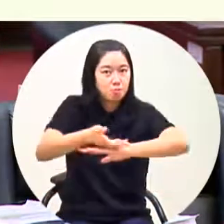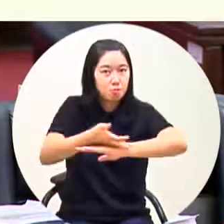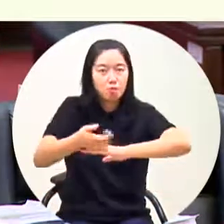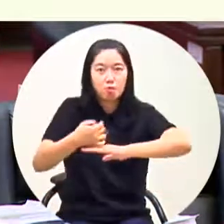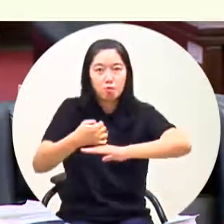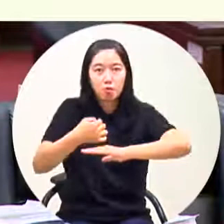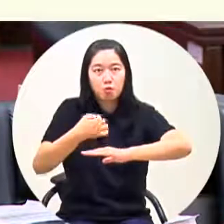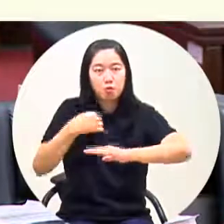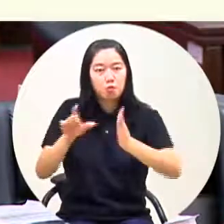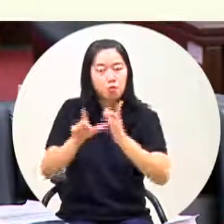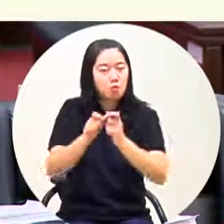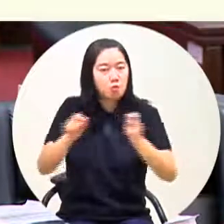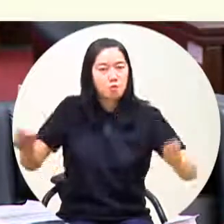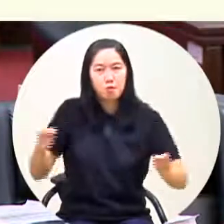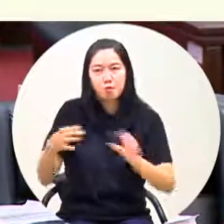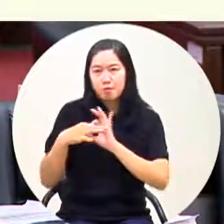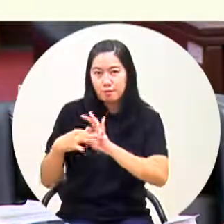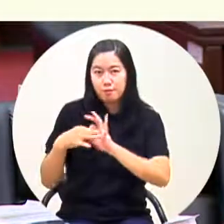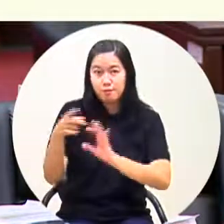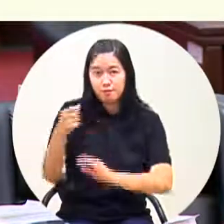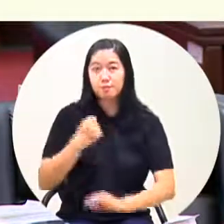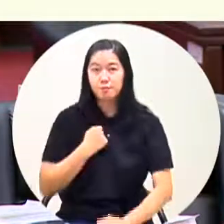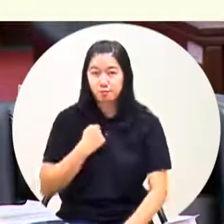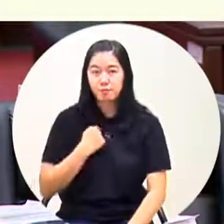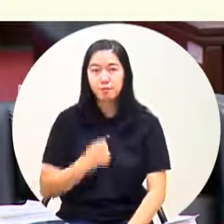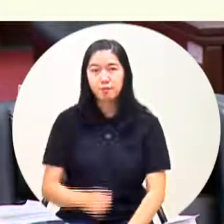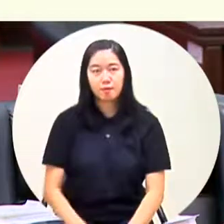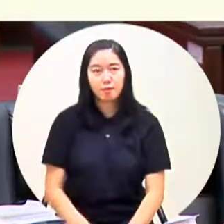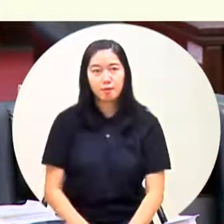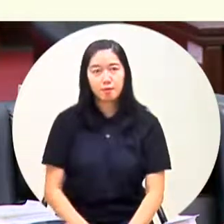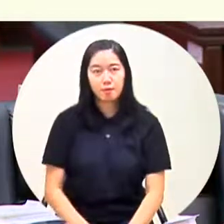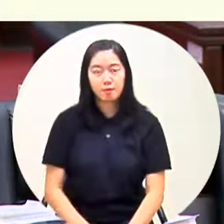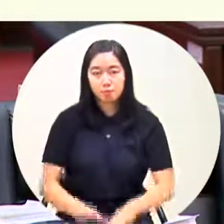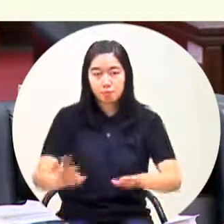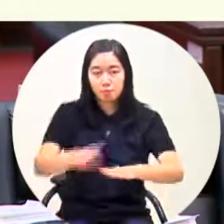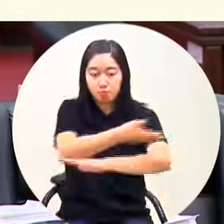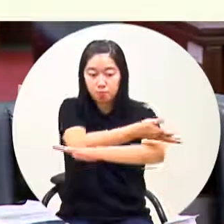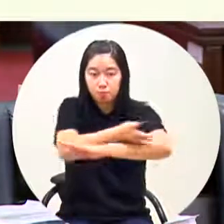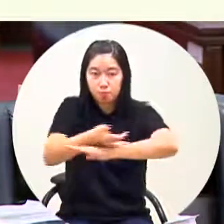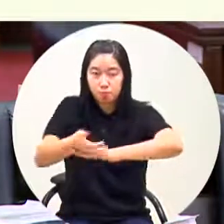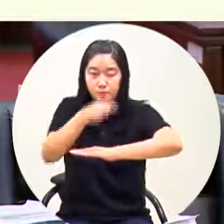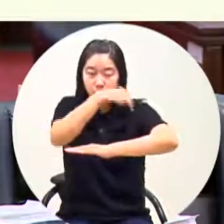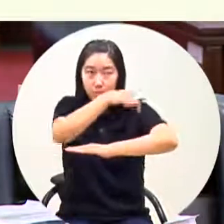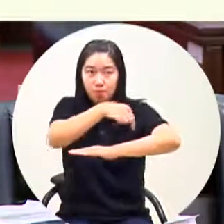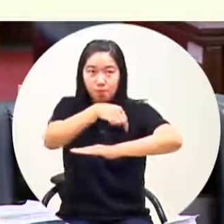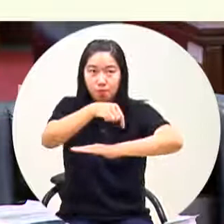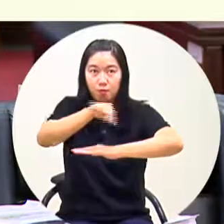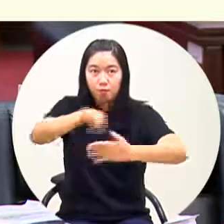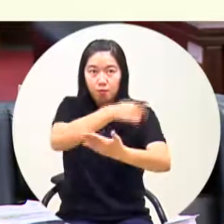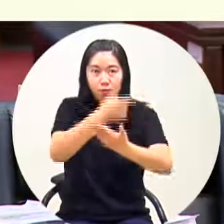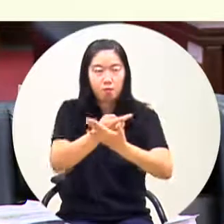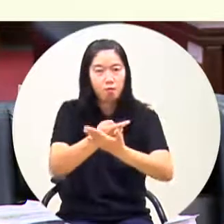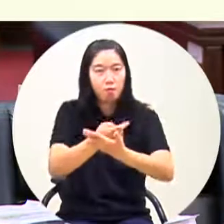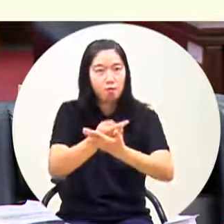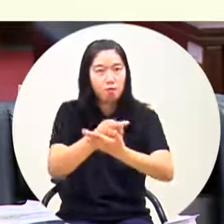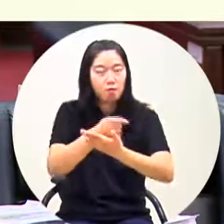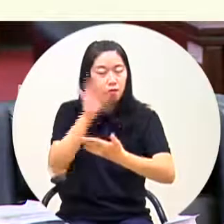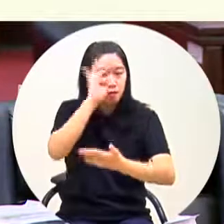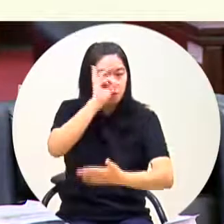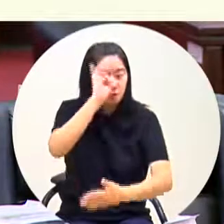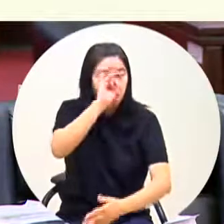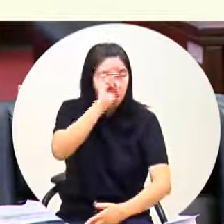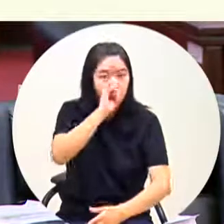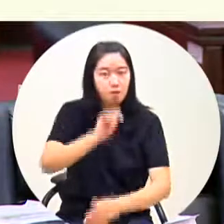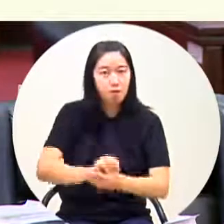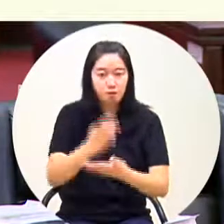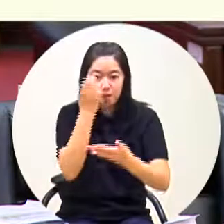非常关心？你也知道嘛哈。啊，但是目前后进溪整个后进溪的检验的部分呐、啊、哈，都还是